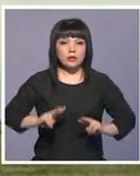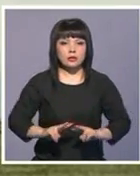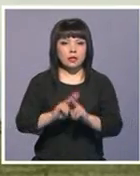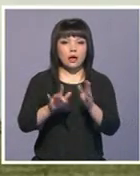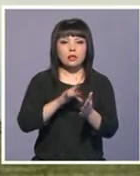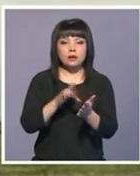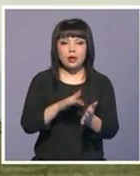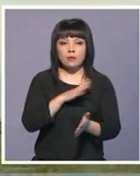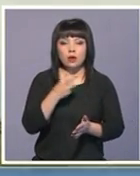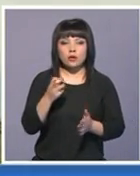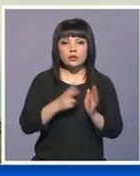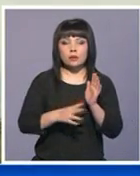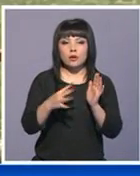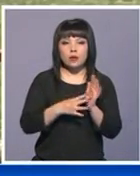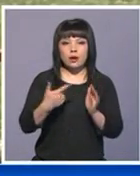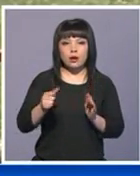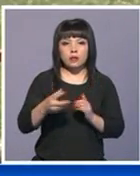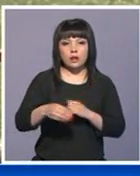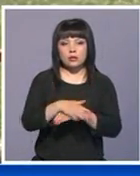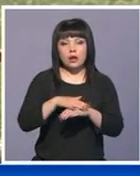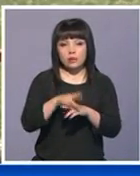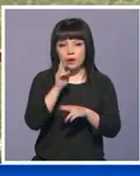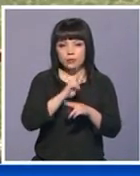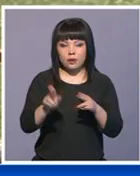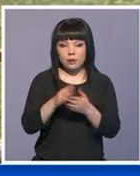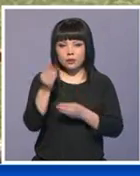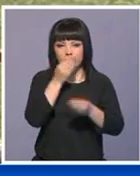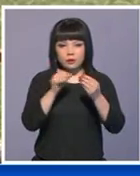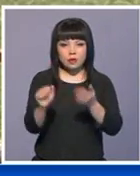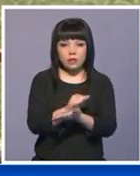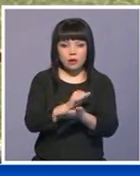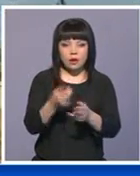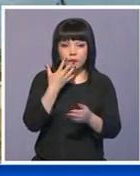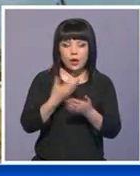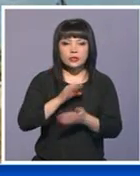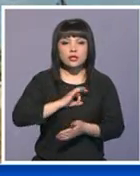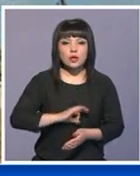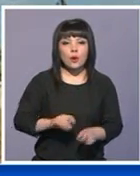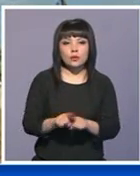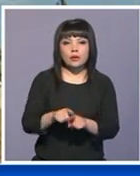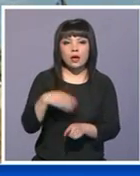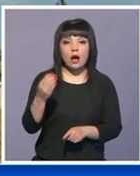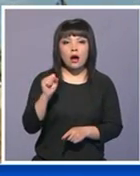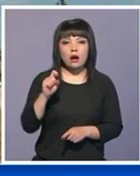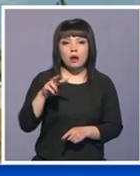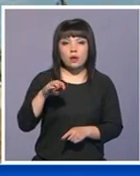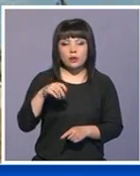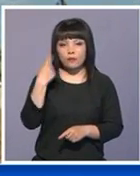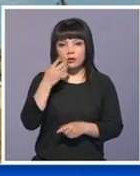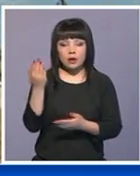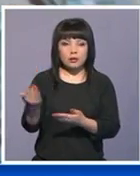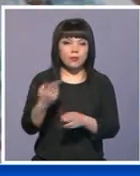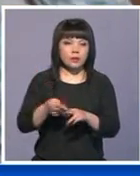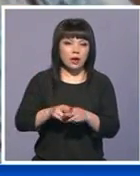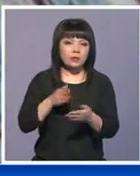іргесіндегі 379 гектар жер телімін жоқ қылған. Жалған құжат жасаған шенеунік өз ойын Ахметов арқылы іске асырып, ақшаны қалтасына